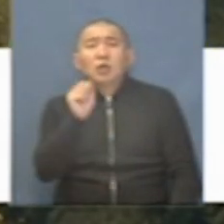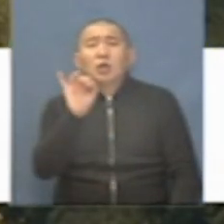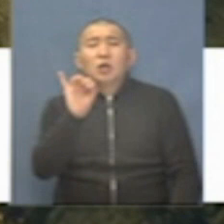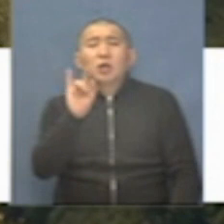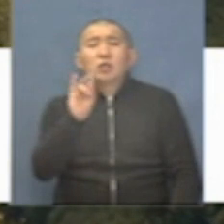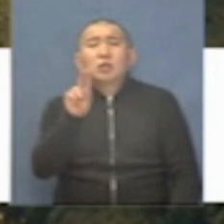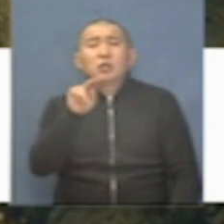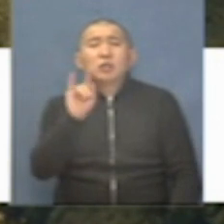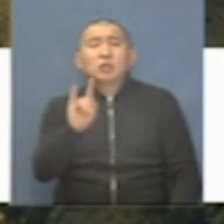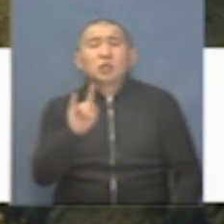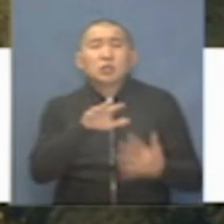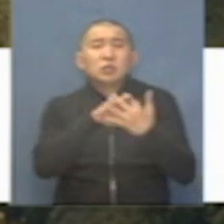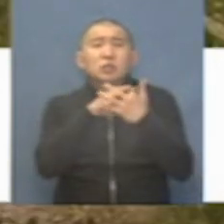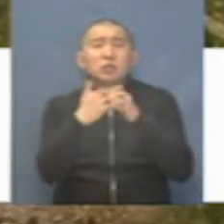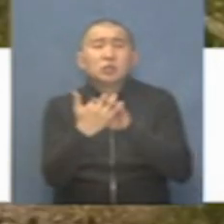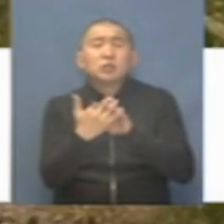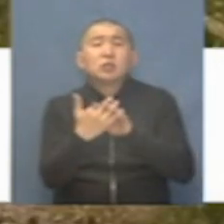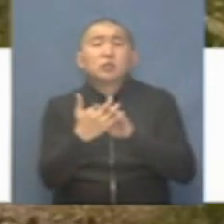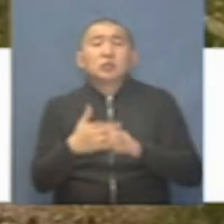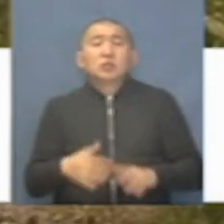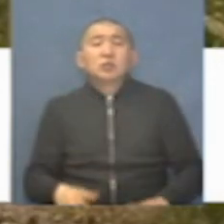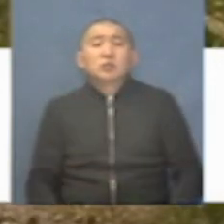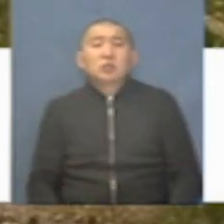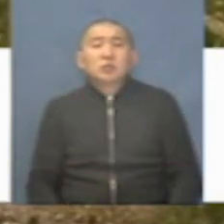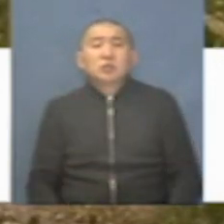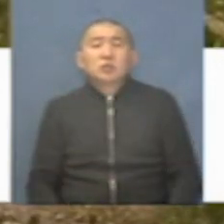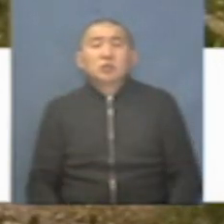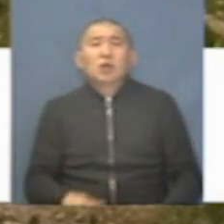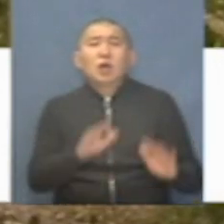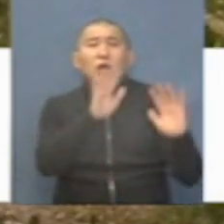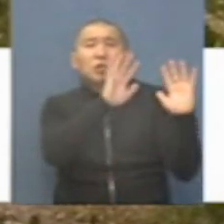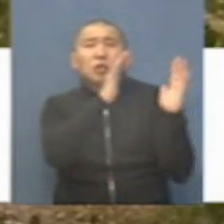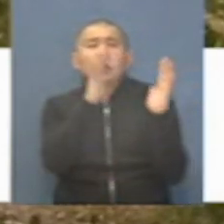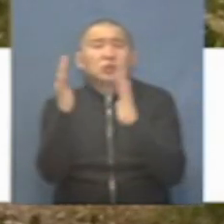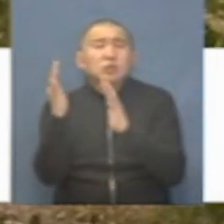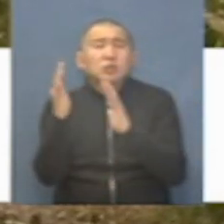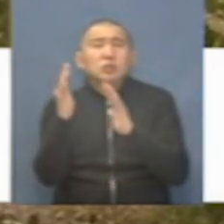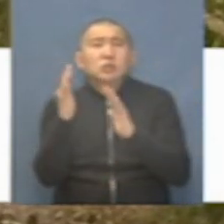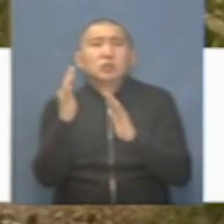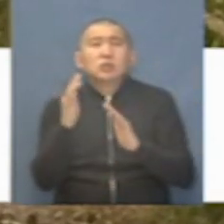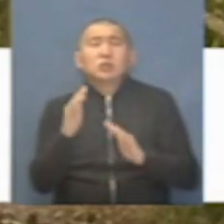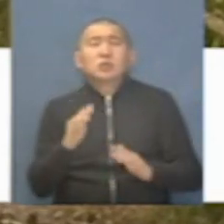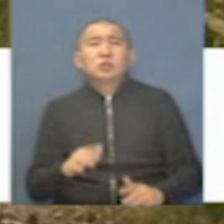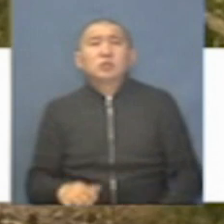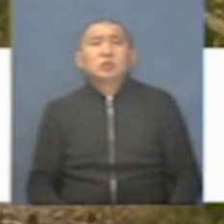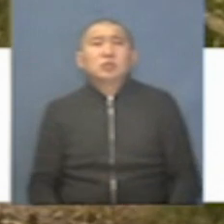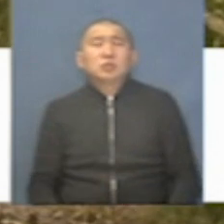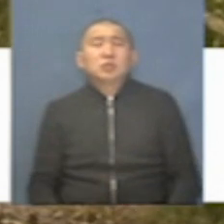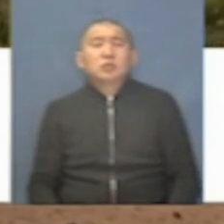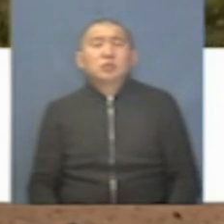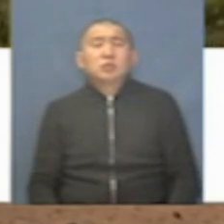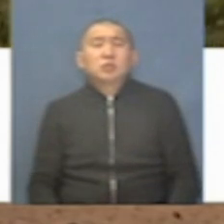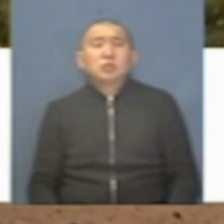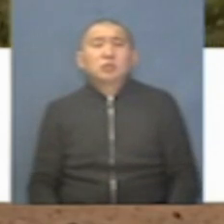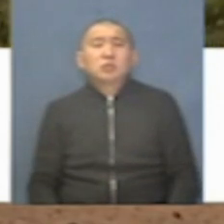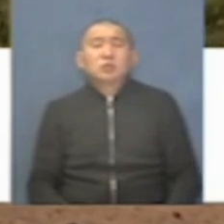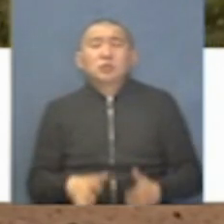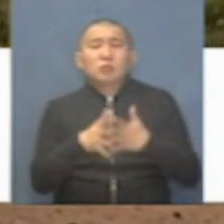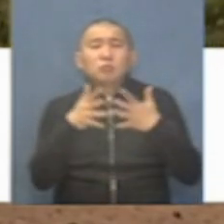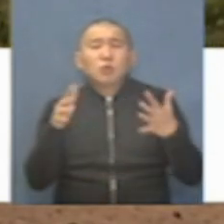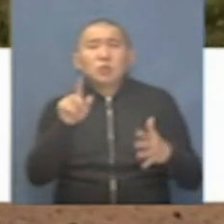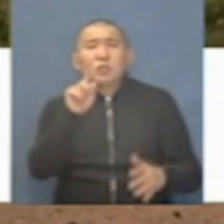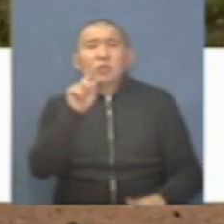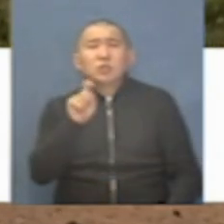жатқан жер учаскесі мемлекетті орман қорына қарағандықтан оларға көңілді бөлінбейтін көрінеді. Тіпті қайындыда тұратын 100